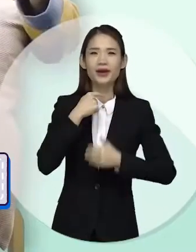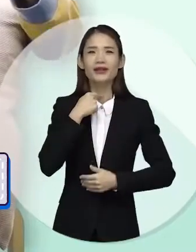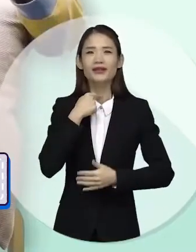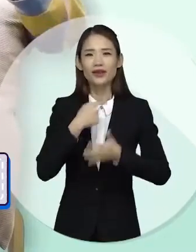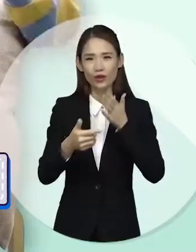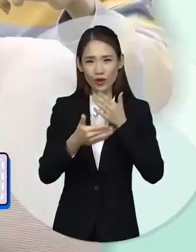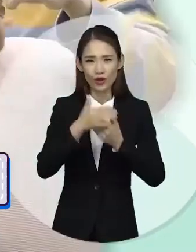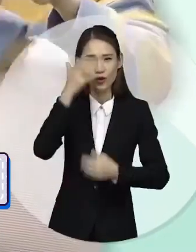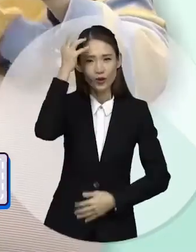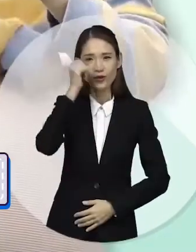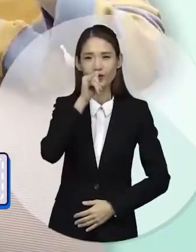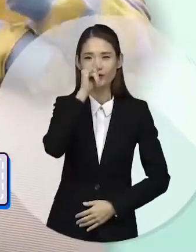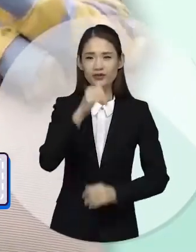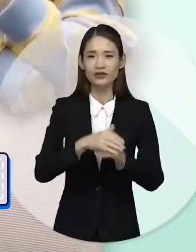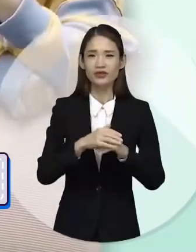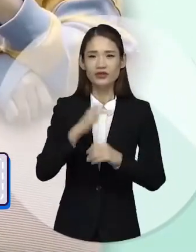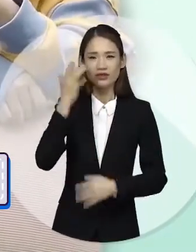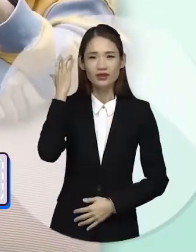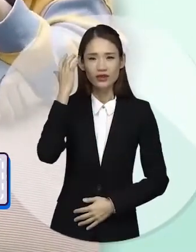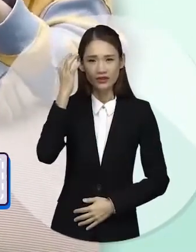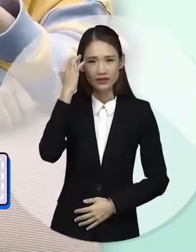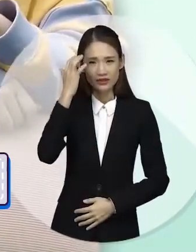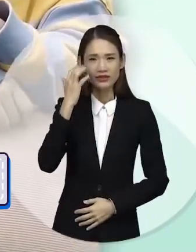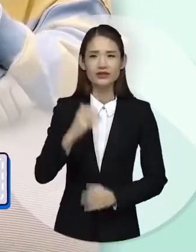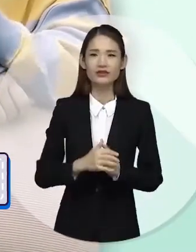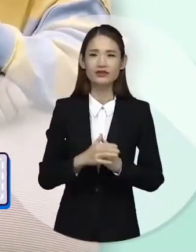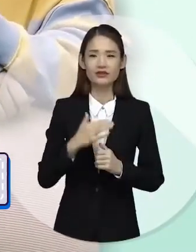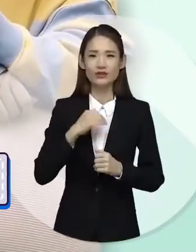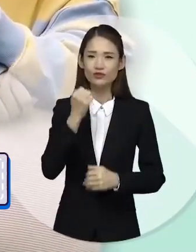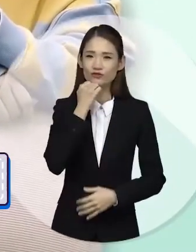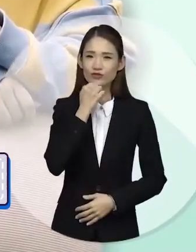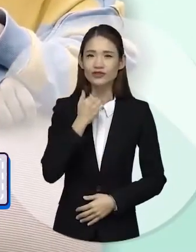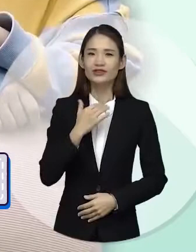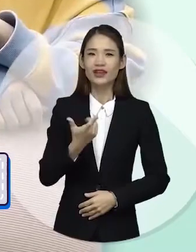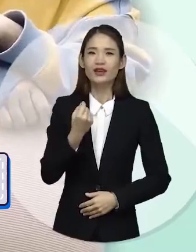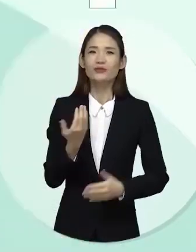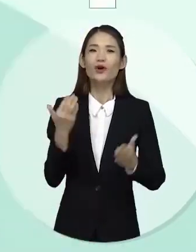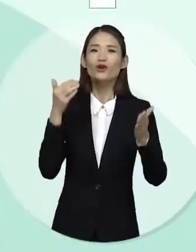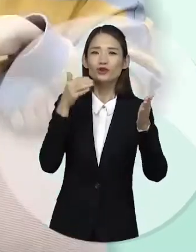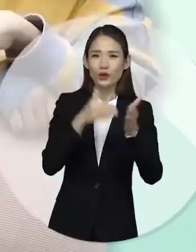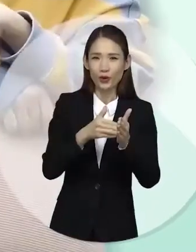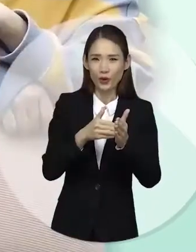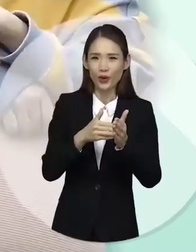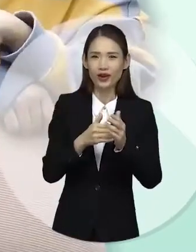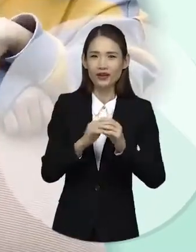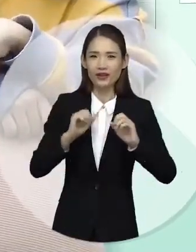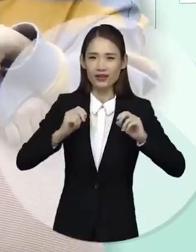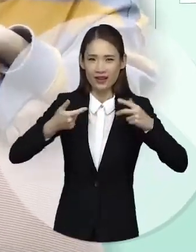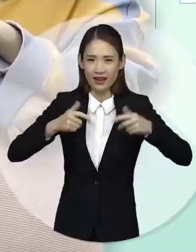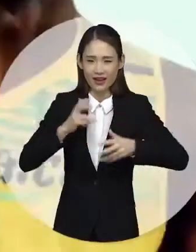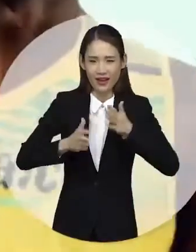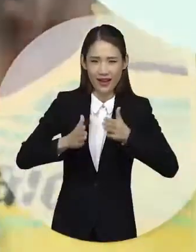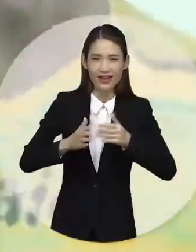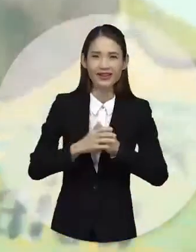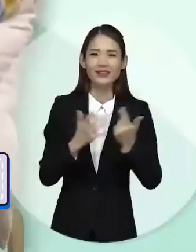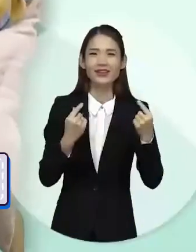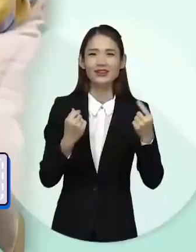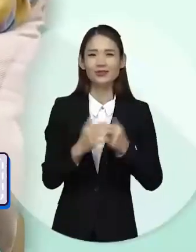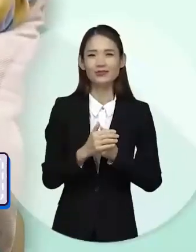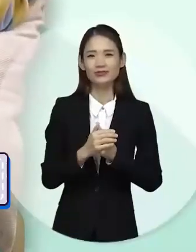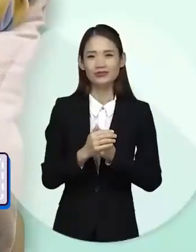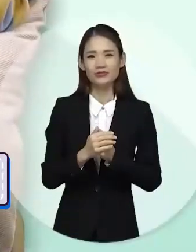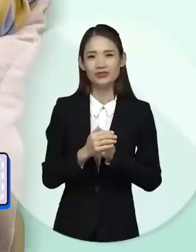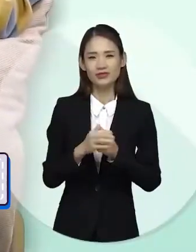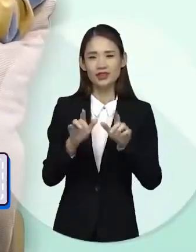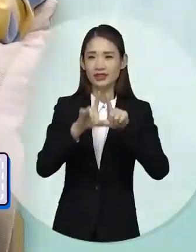달려가지고 갔던 경험이 있어요. 그럼 되게 난감할 것 같아요. 아니 근데 웃긴 게 내가 먼저 도착했어. 거의 우사인 볼트인데.